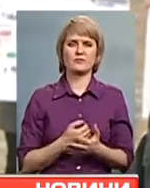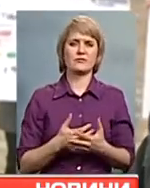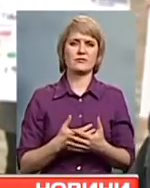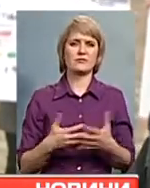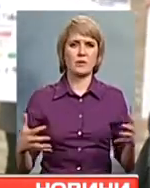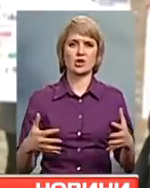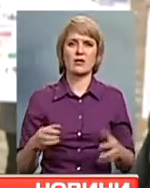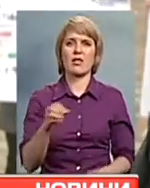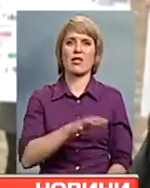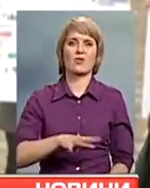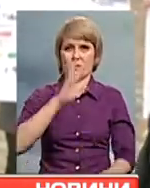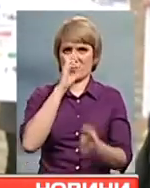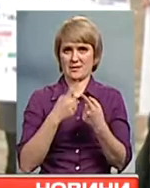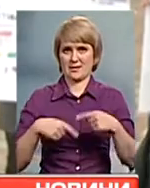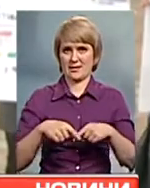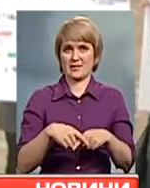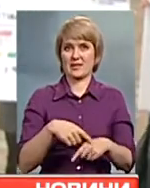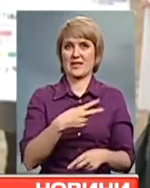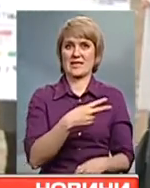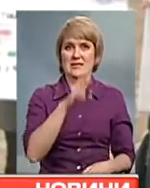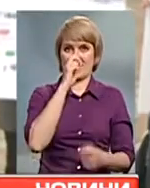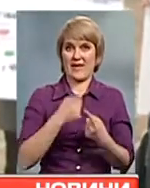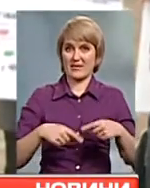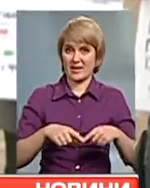фактично європейських країн, середня по країні